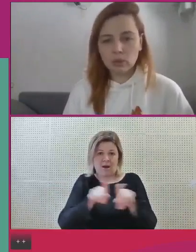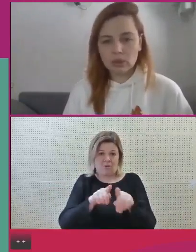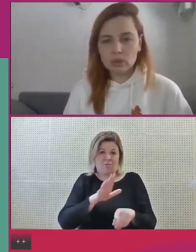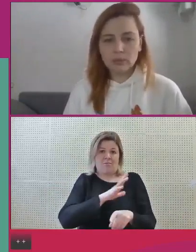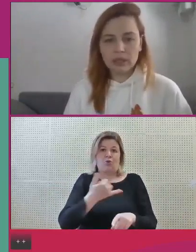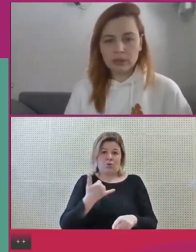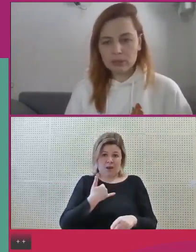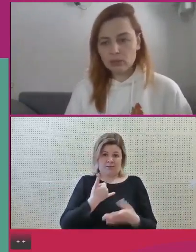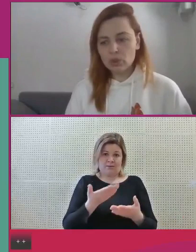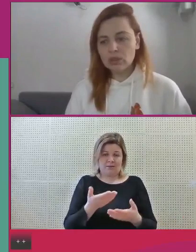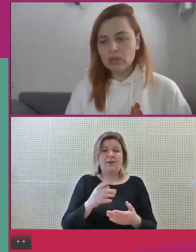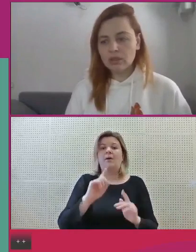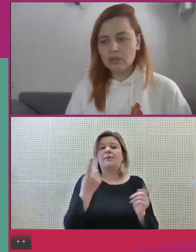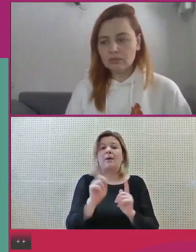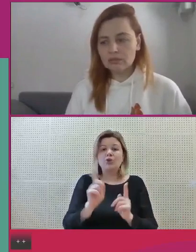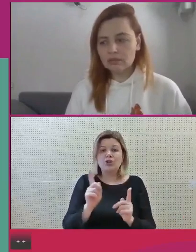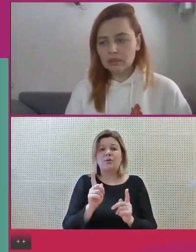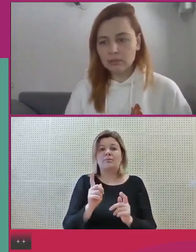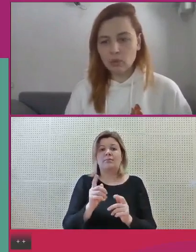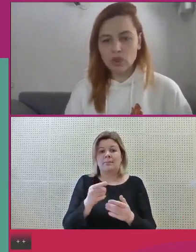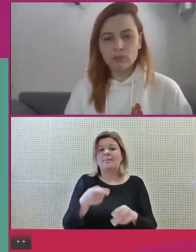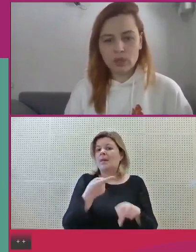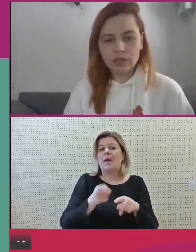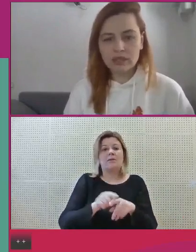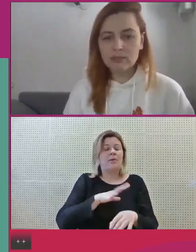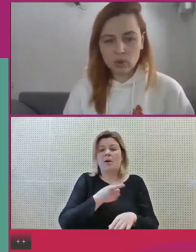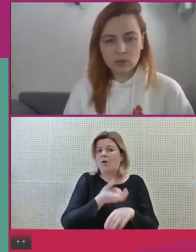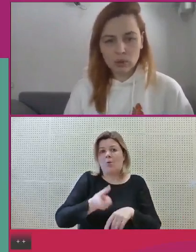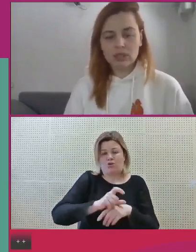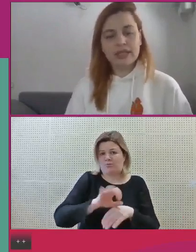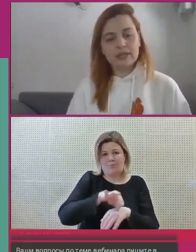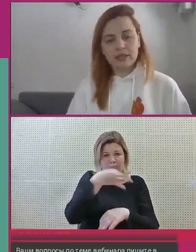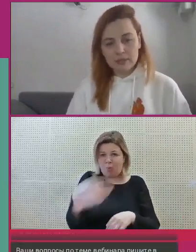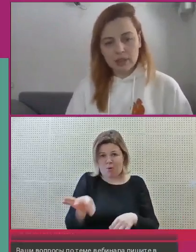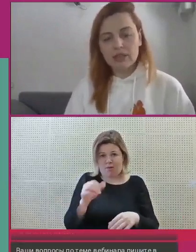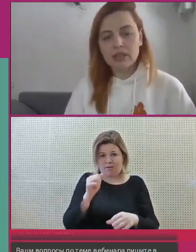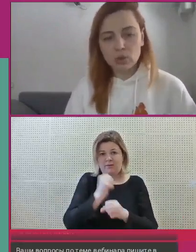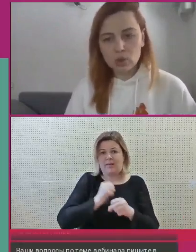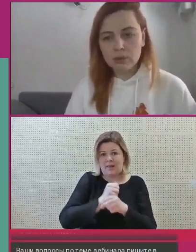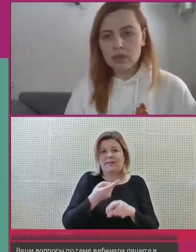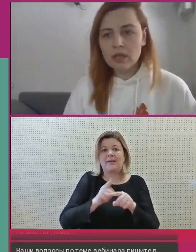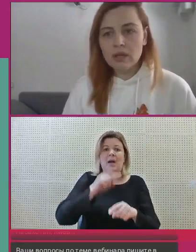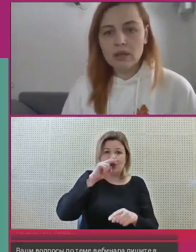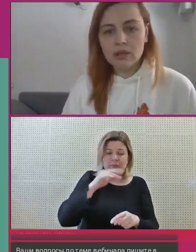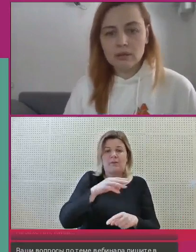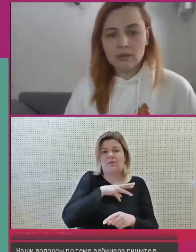на которые наступали мы, потому что это было очень больно, и мы очень много тратили время на то,